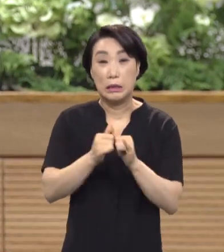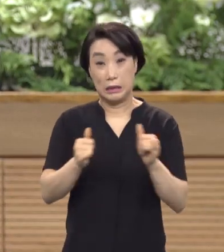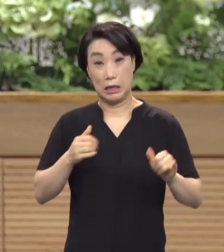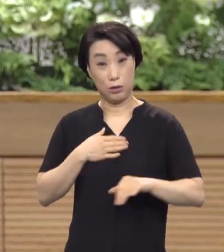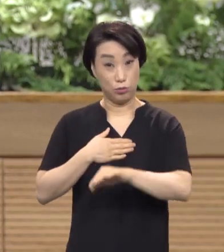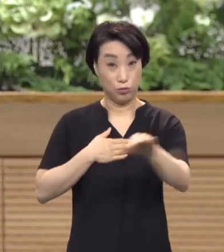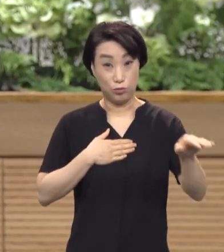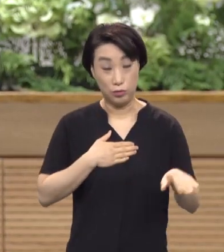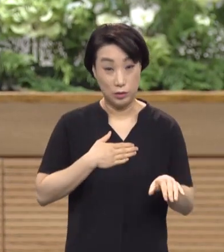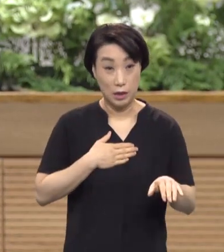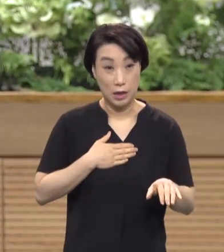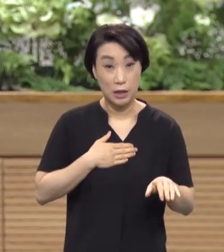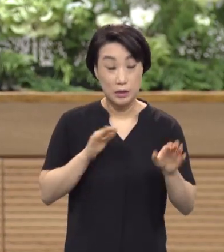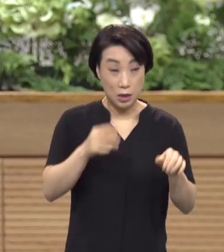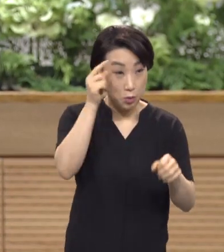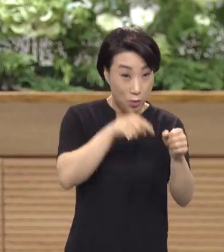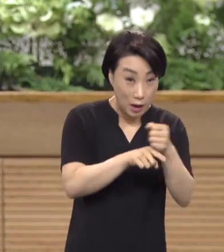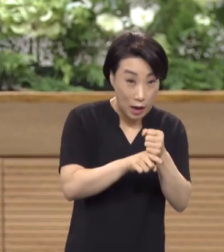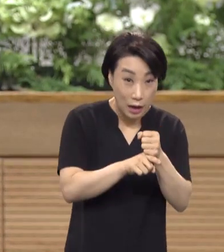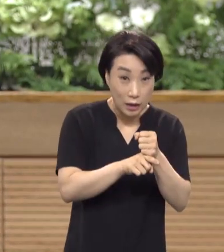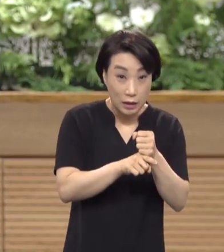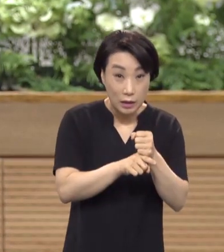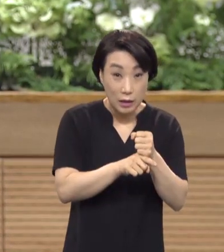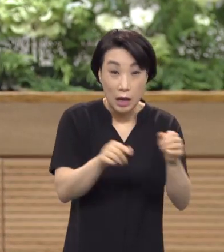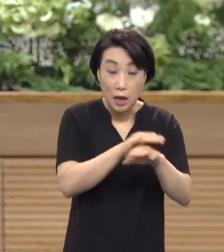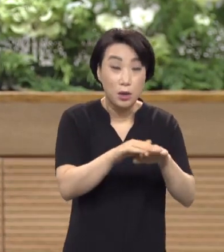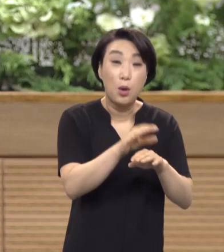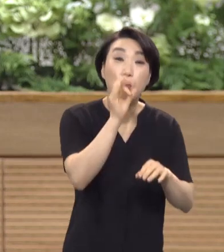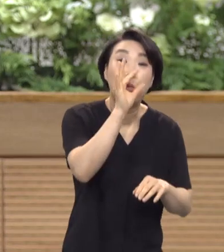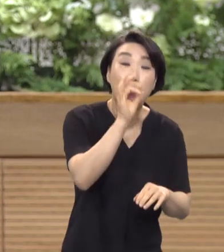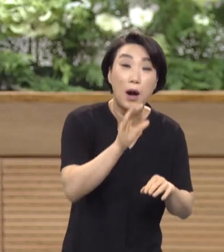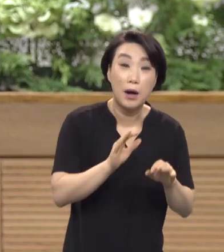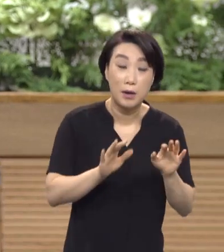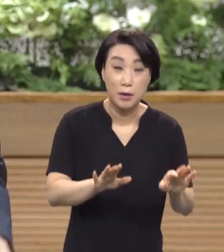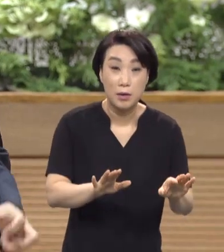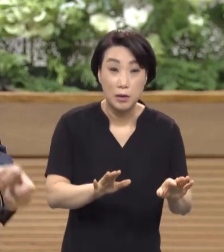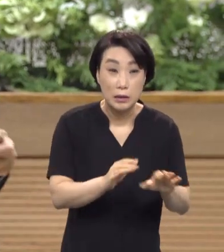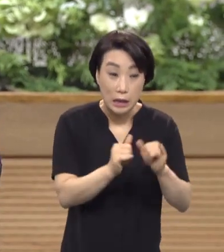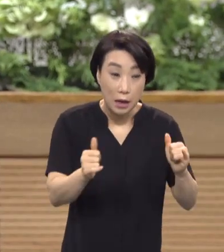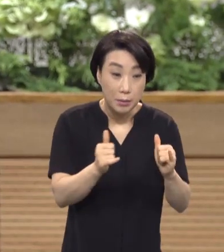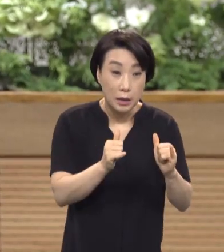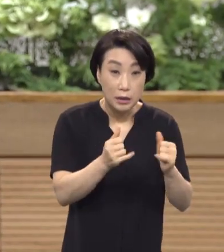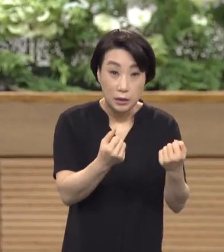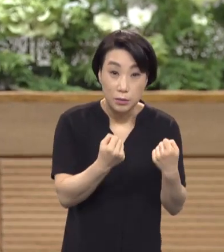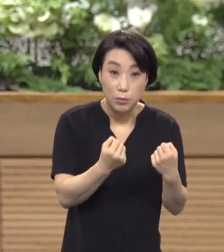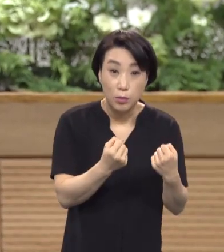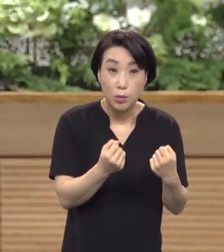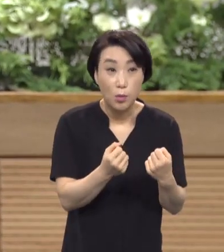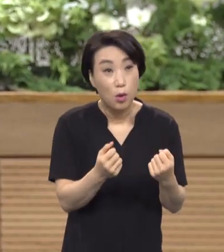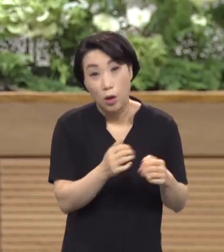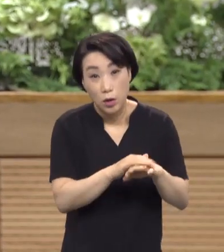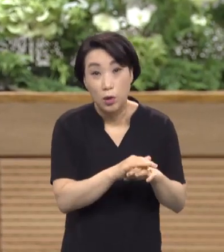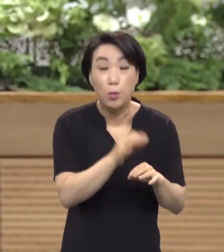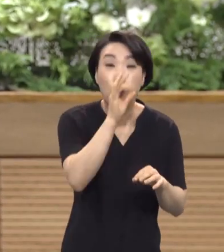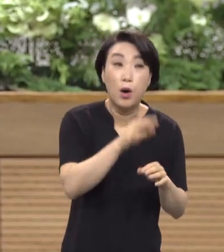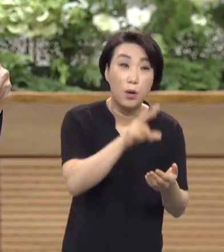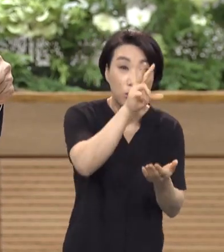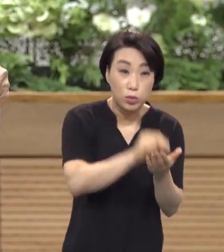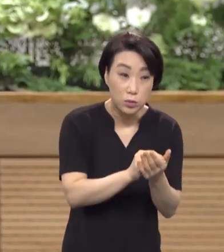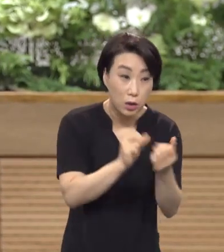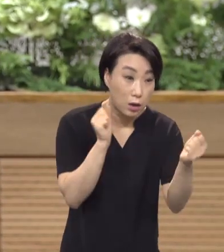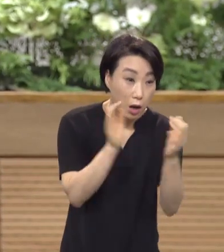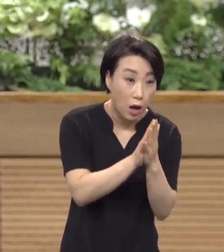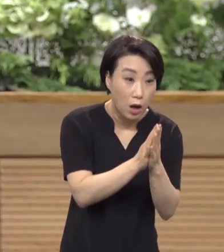인간이 과학적으로 할 수 없는, 인간의 힘으로 물리적으로 할 수 없는 문제가